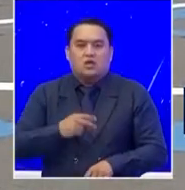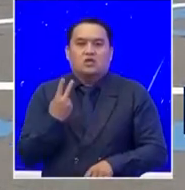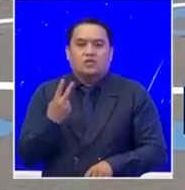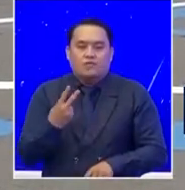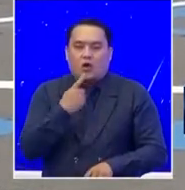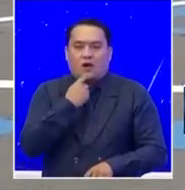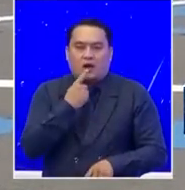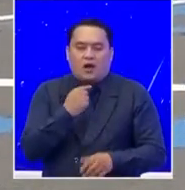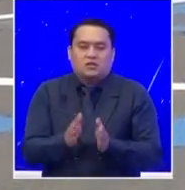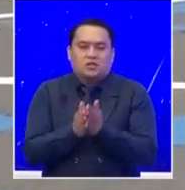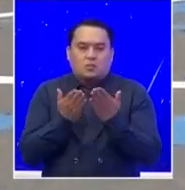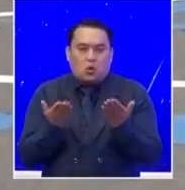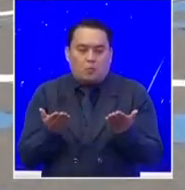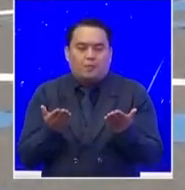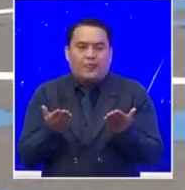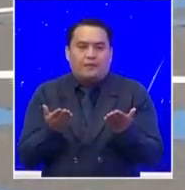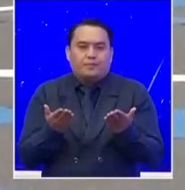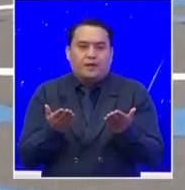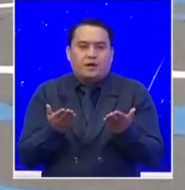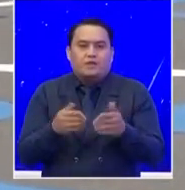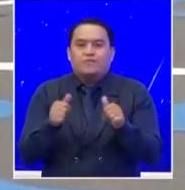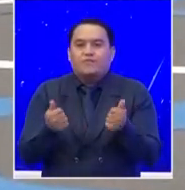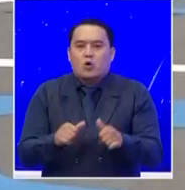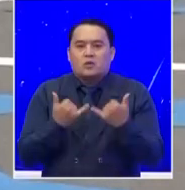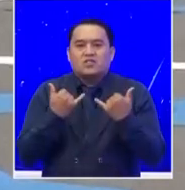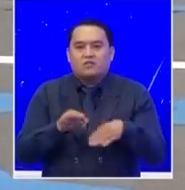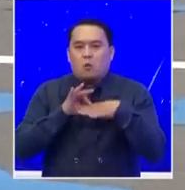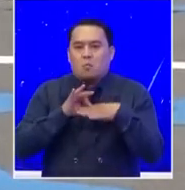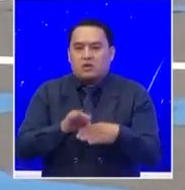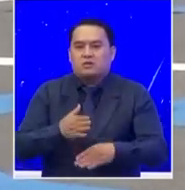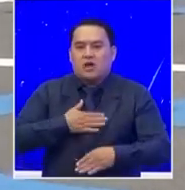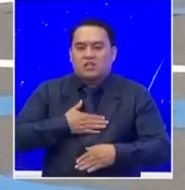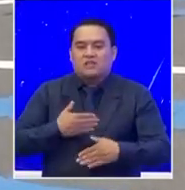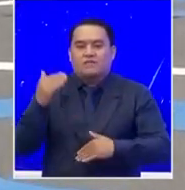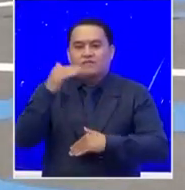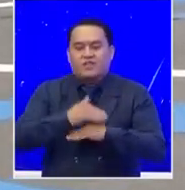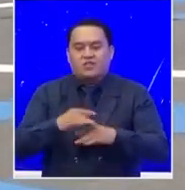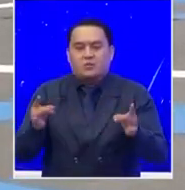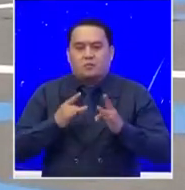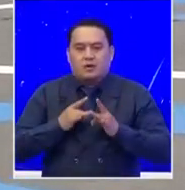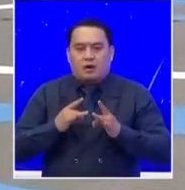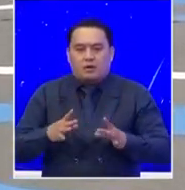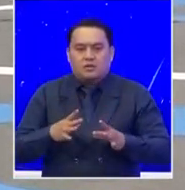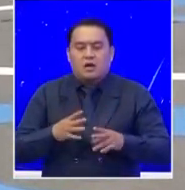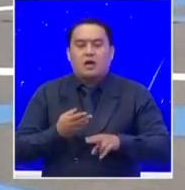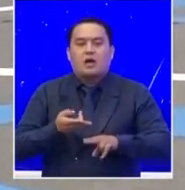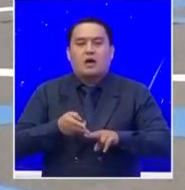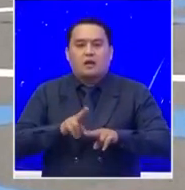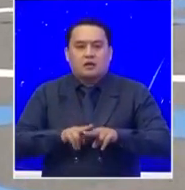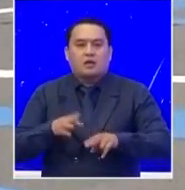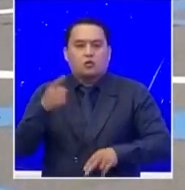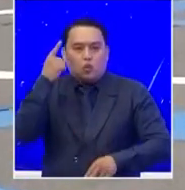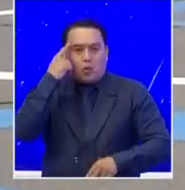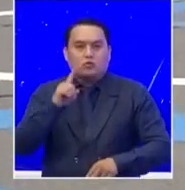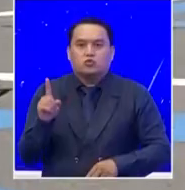аттестатом особого образца. В нетрадиционной форме сегодня прошел наш выпускной бал, но тем не менее, думаем,